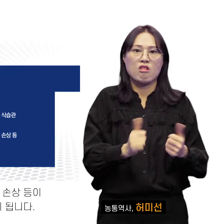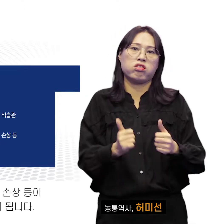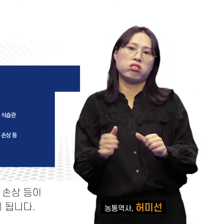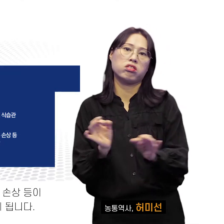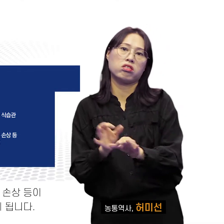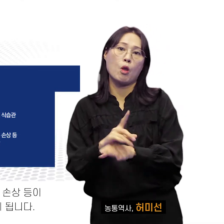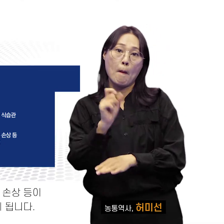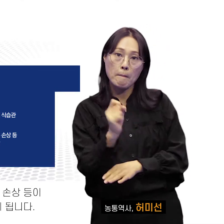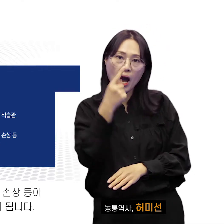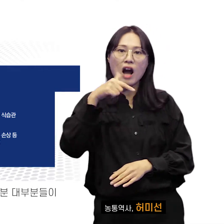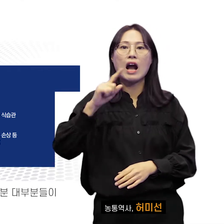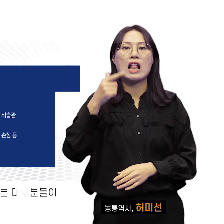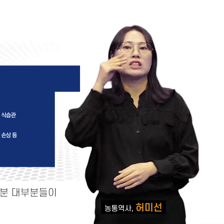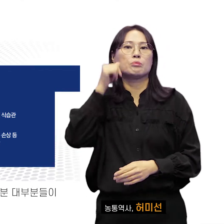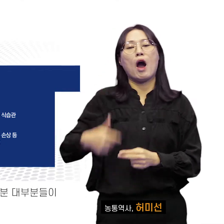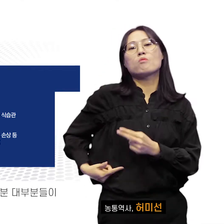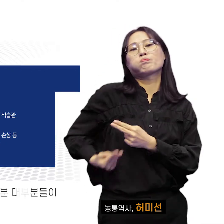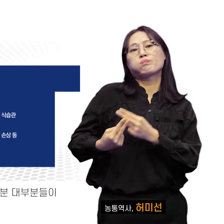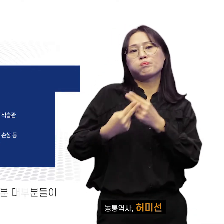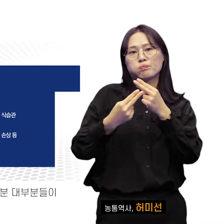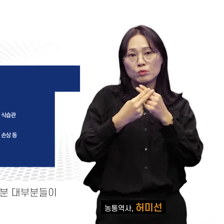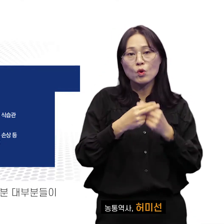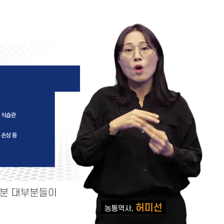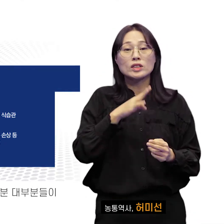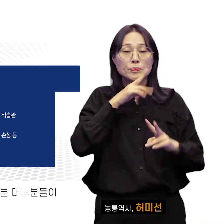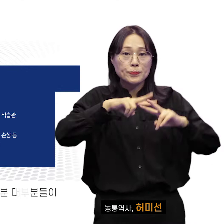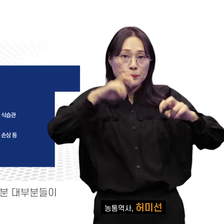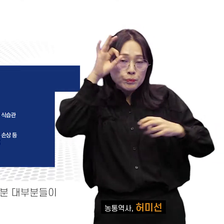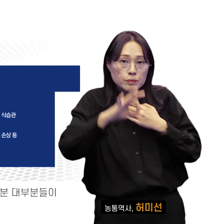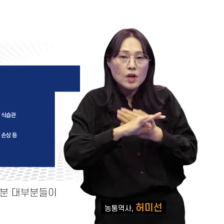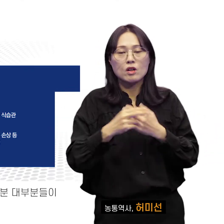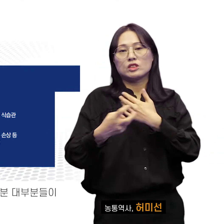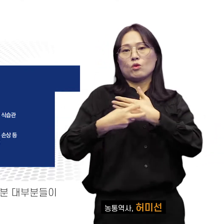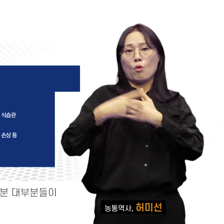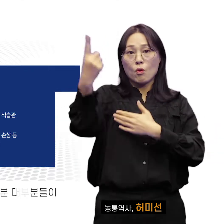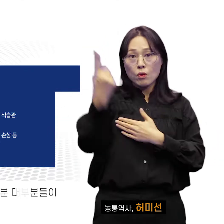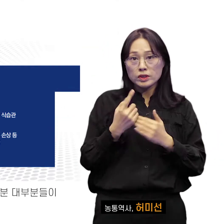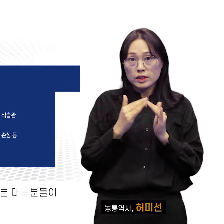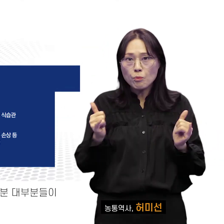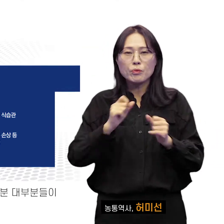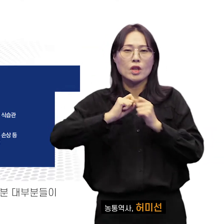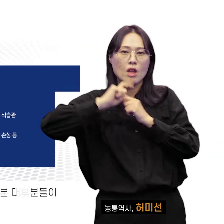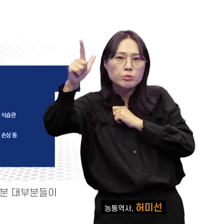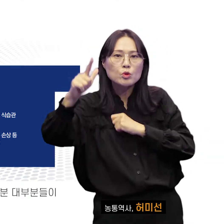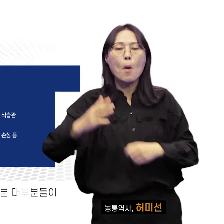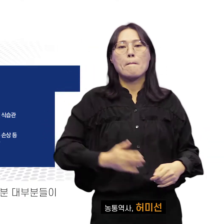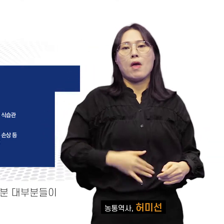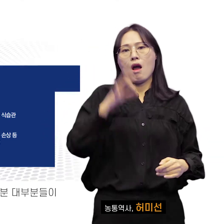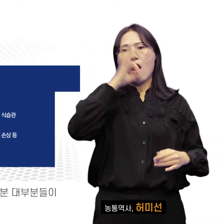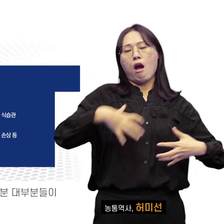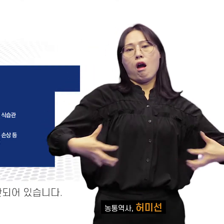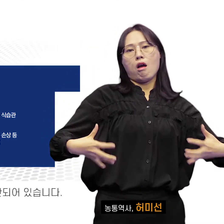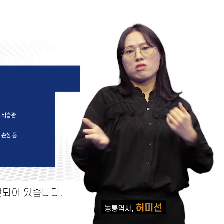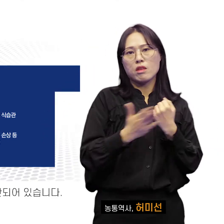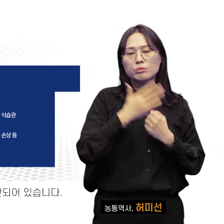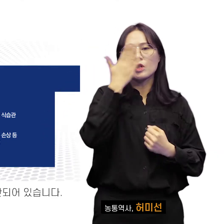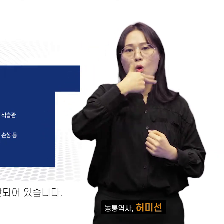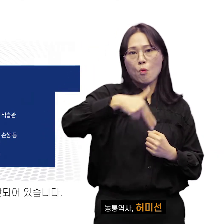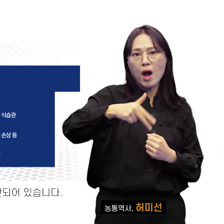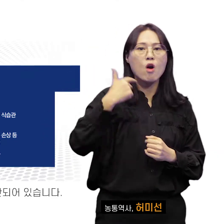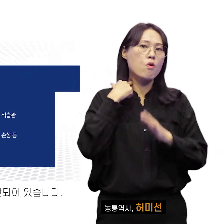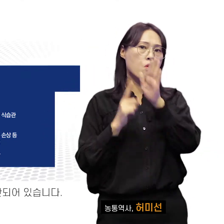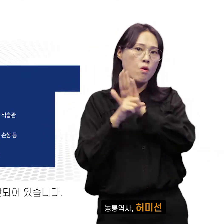침착이 증가하게 됩니다. 실제로 진료실에서 만나게 되는 환자분 대부분들이 복부 비만을 가지고 계시고 이로